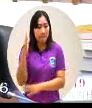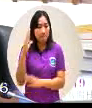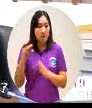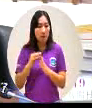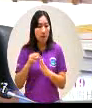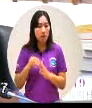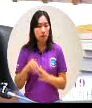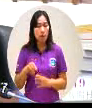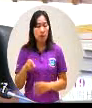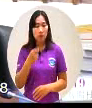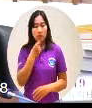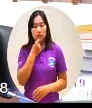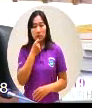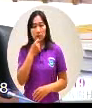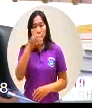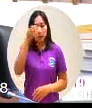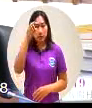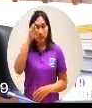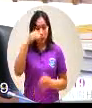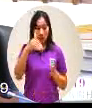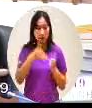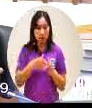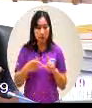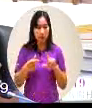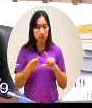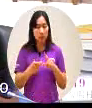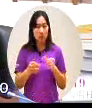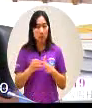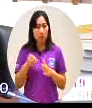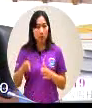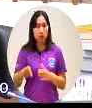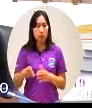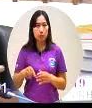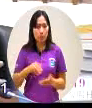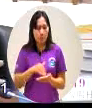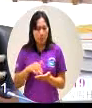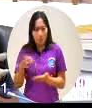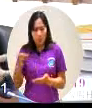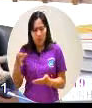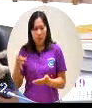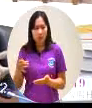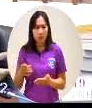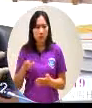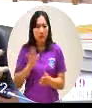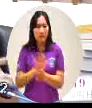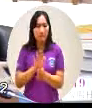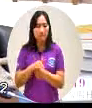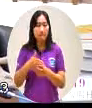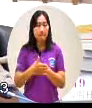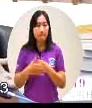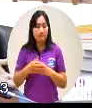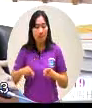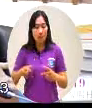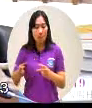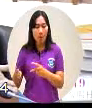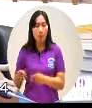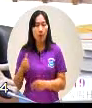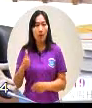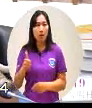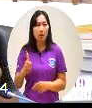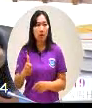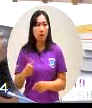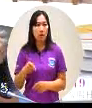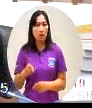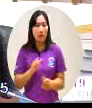公所有这样的预算编列，把它修复好，然后投入我们的这个警政的一个系